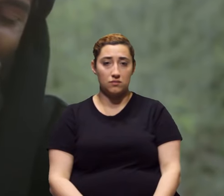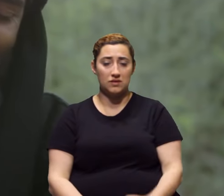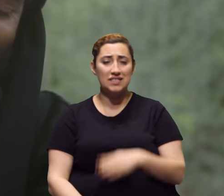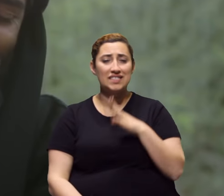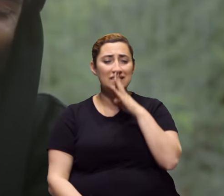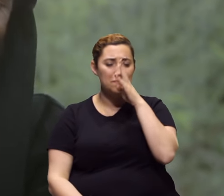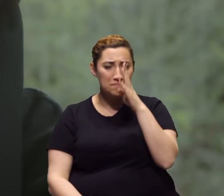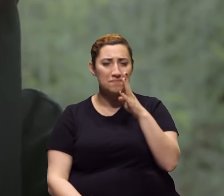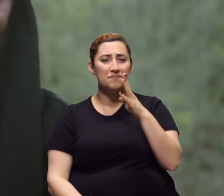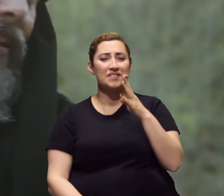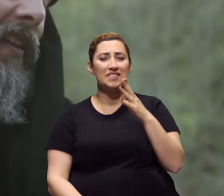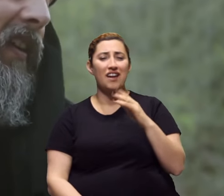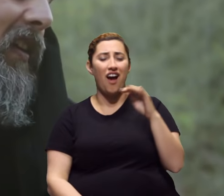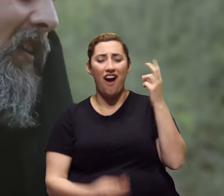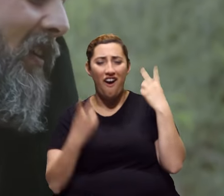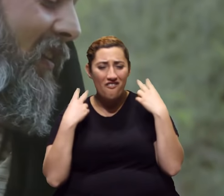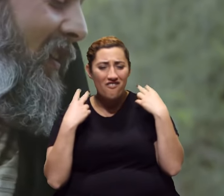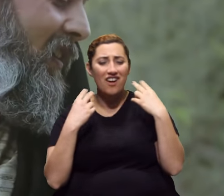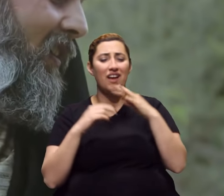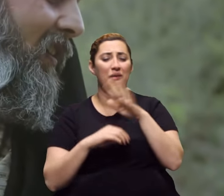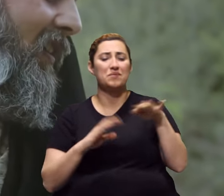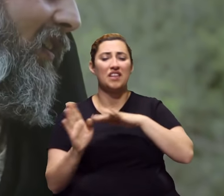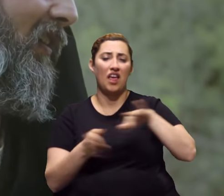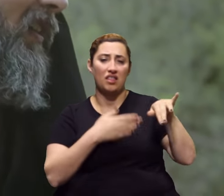Kibri kini çıkar gıl,